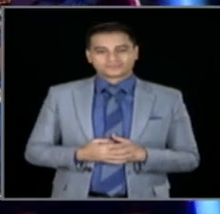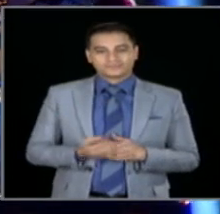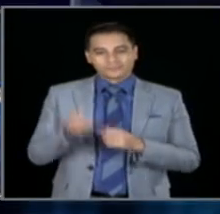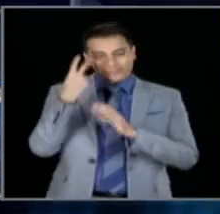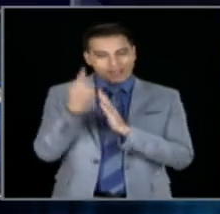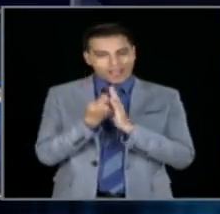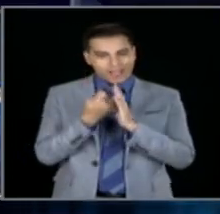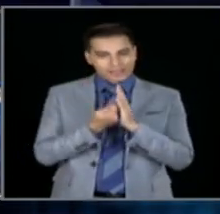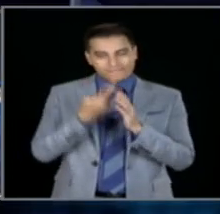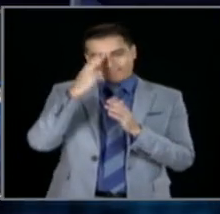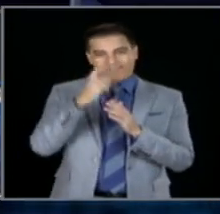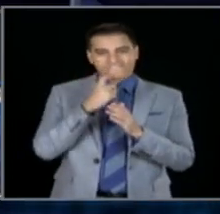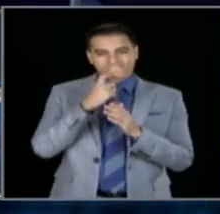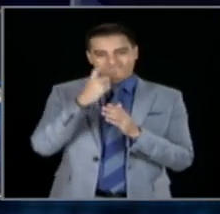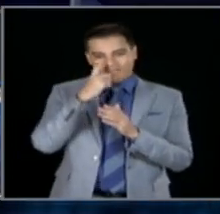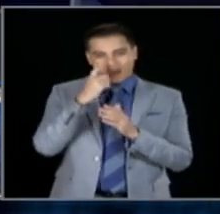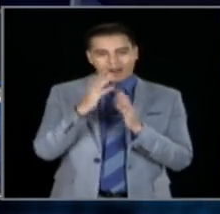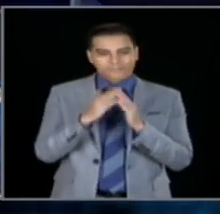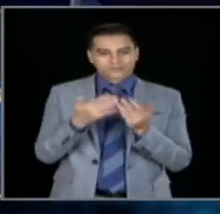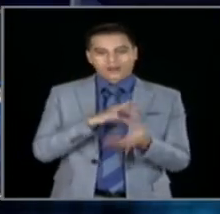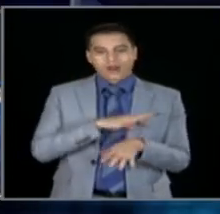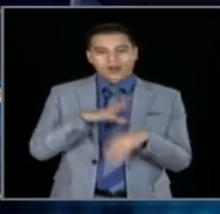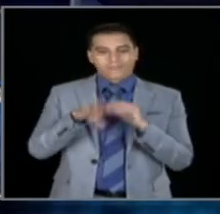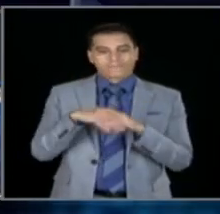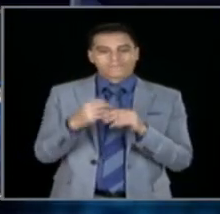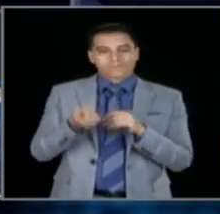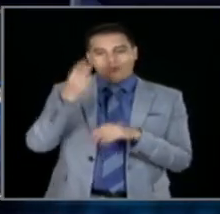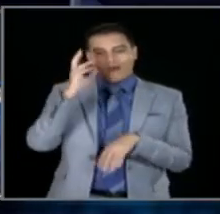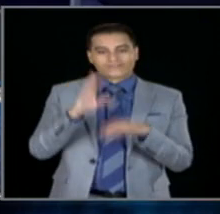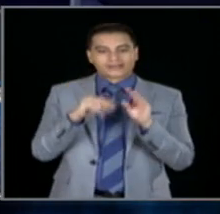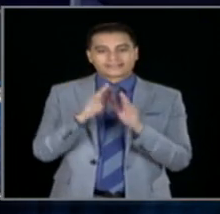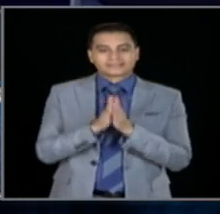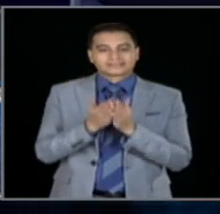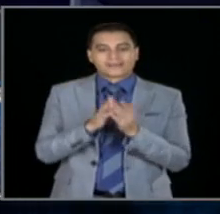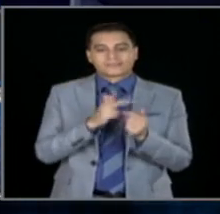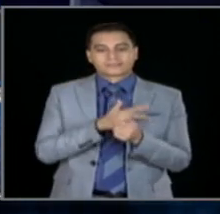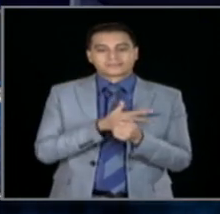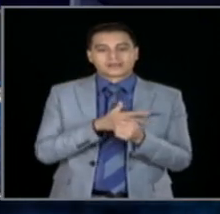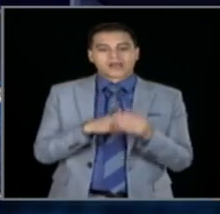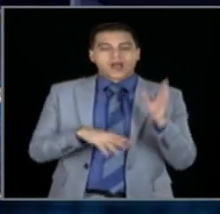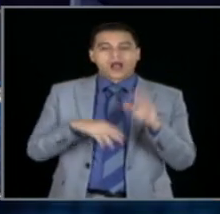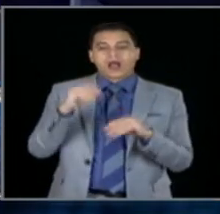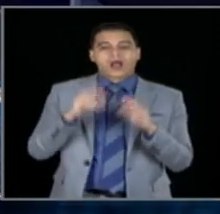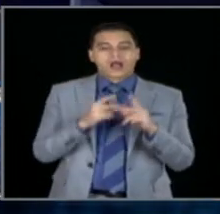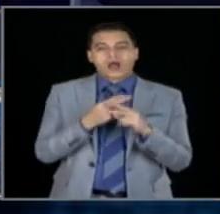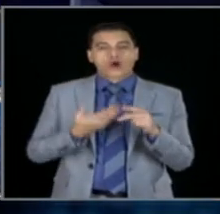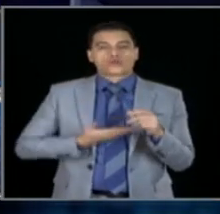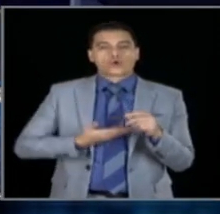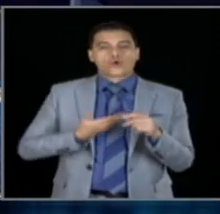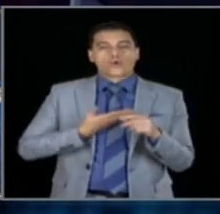ادب من هو الفنان المصري الراحل مؤلف كتاب حكايات العمر